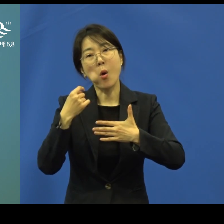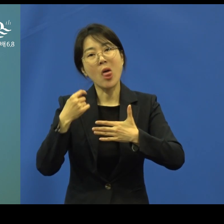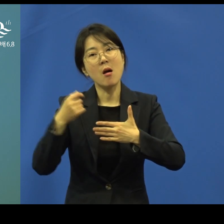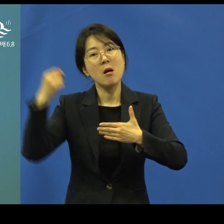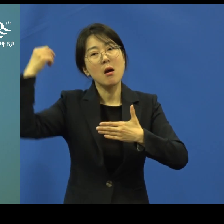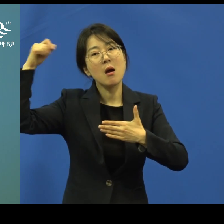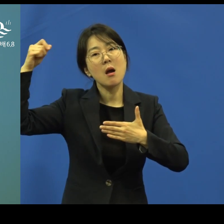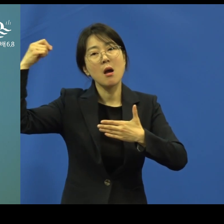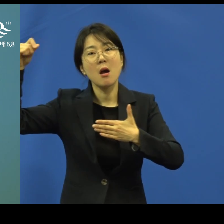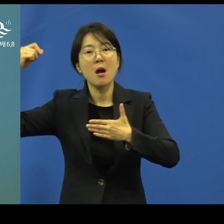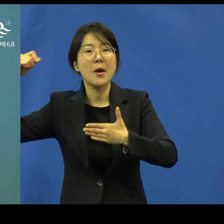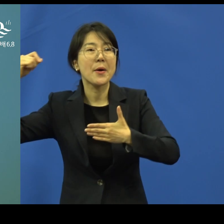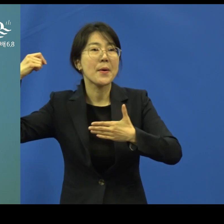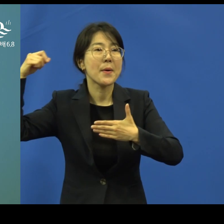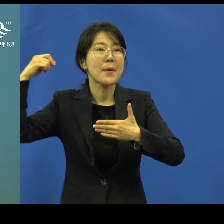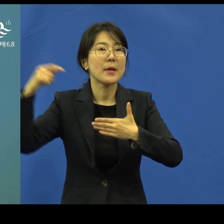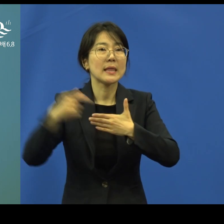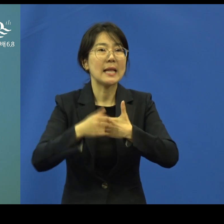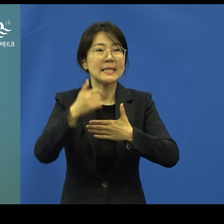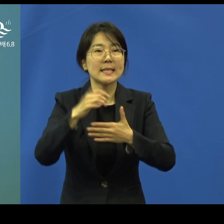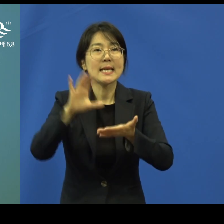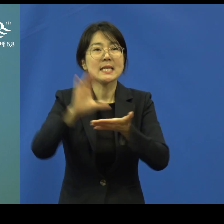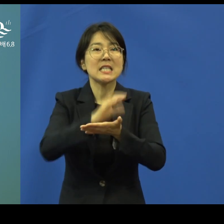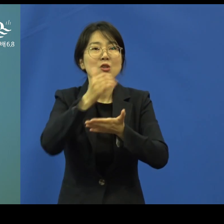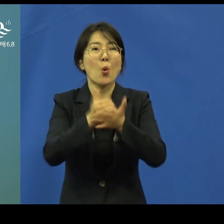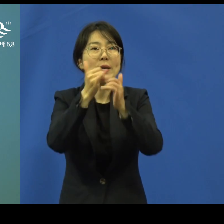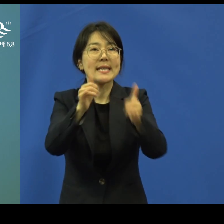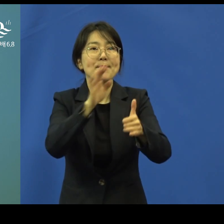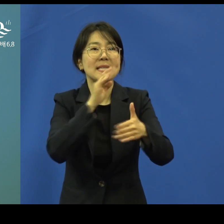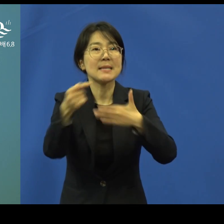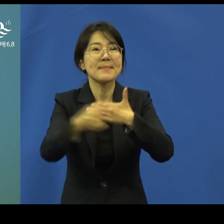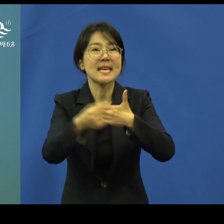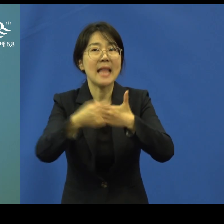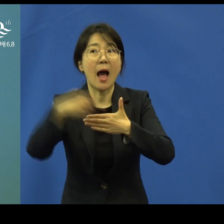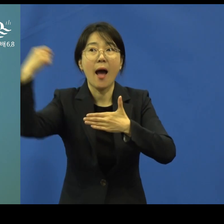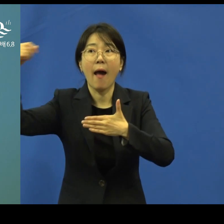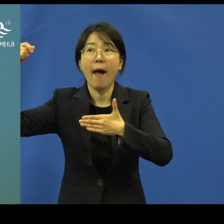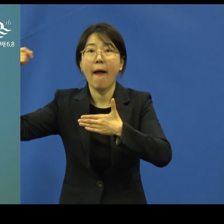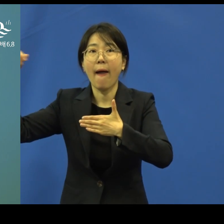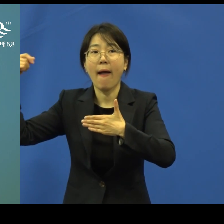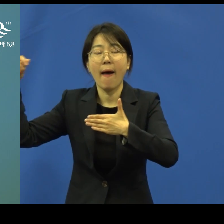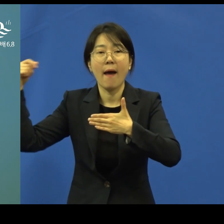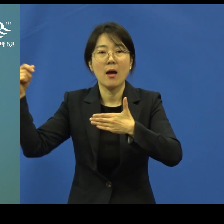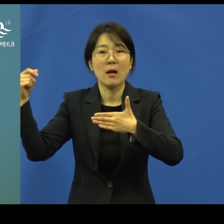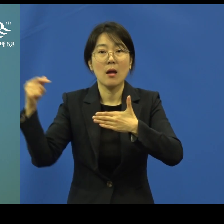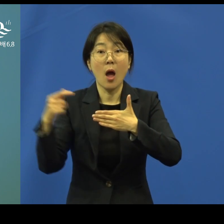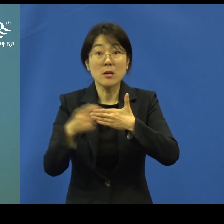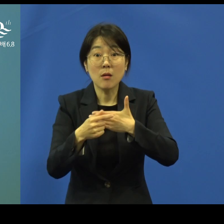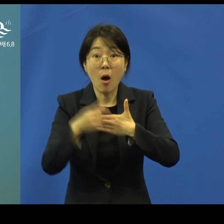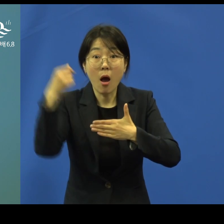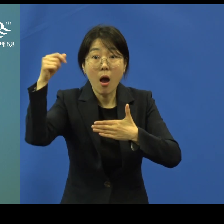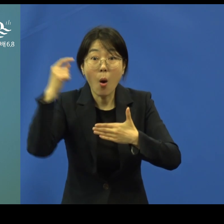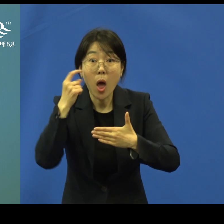이미 세속화된 그 바벨론의 제국에 충성하는 교회.